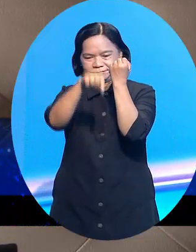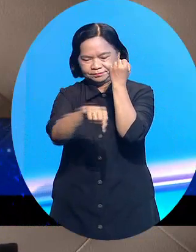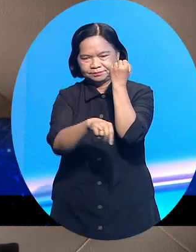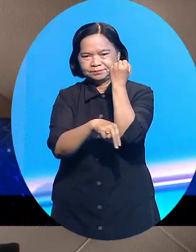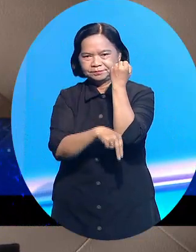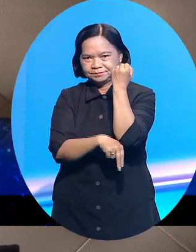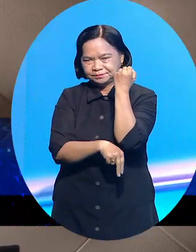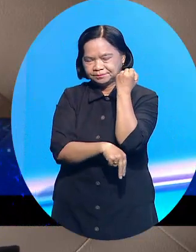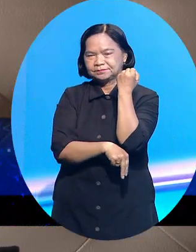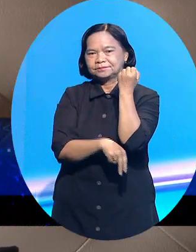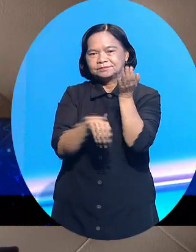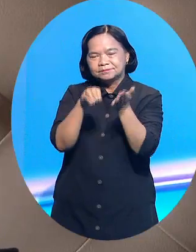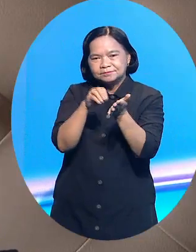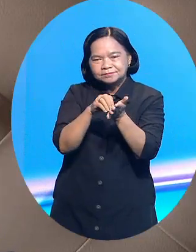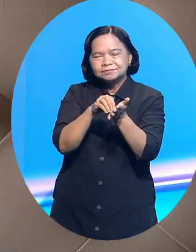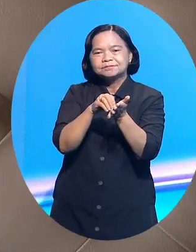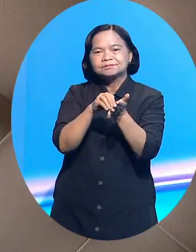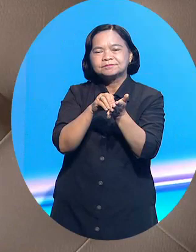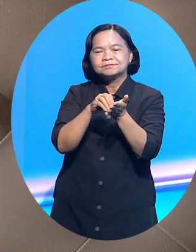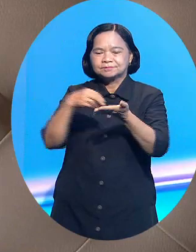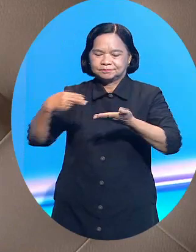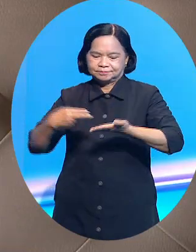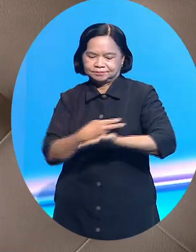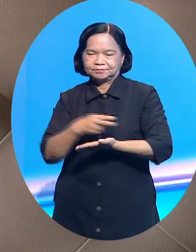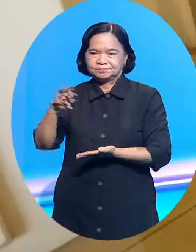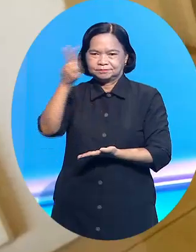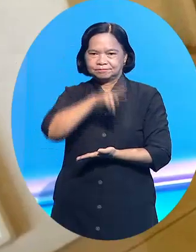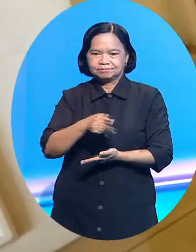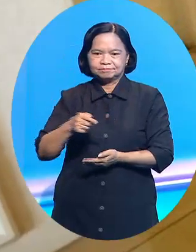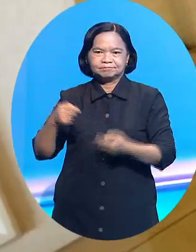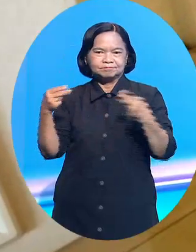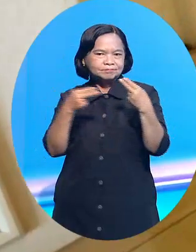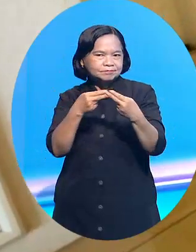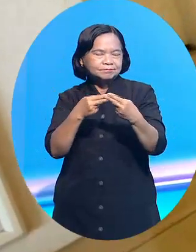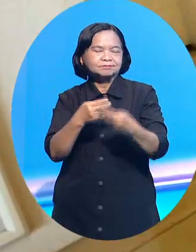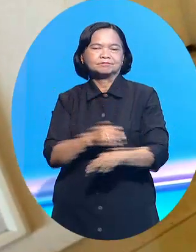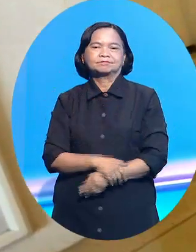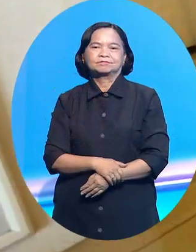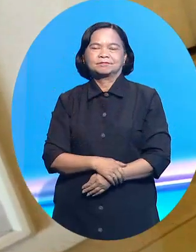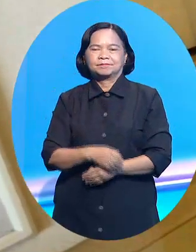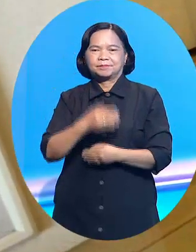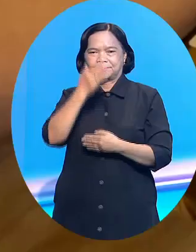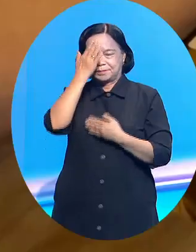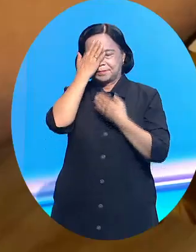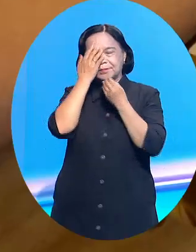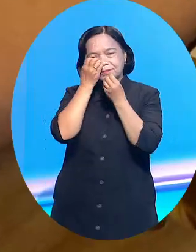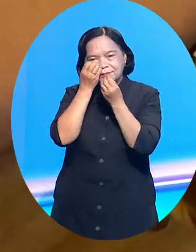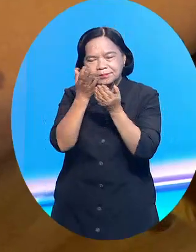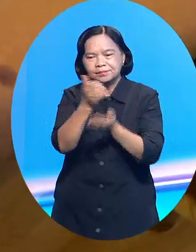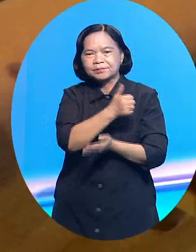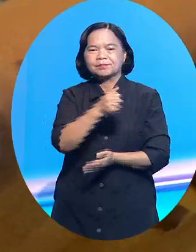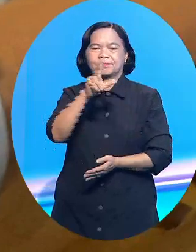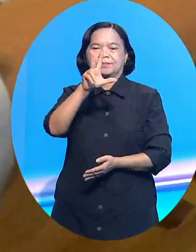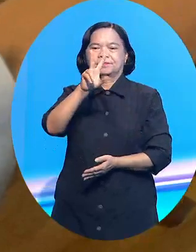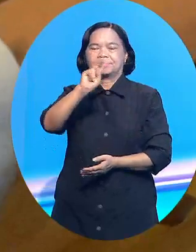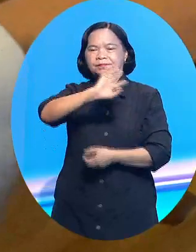Nam còn chất lượng ra mặt trận để tiêu diệt kẻ thù. Mang nặng ân tình với đồng bào, đã 82